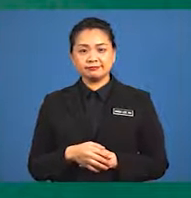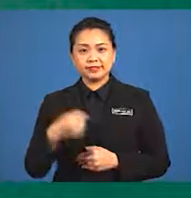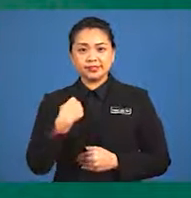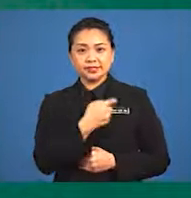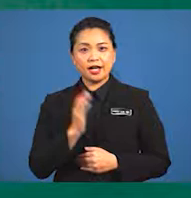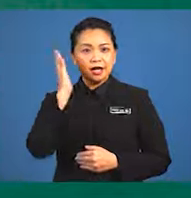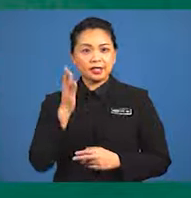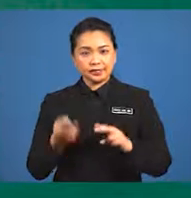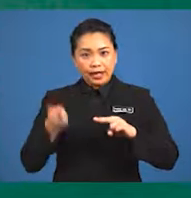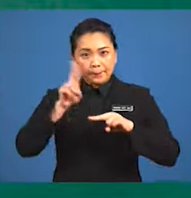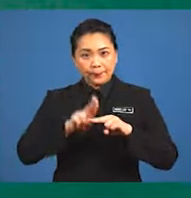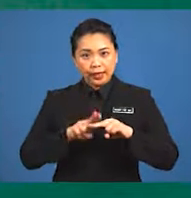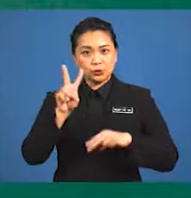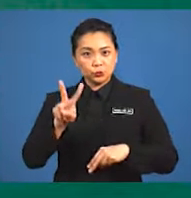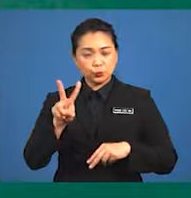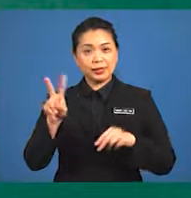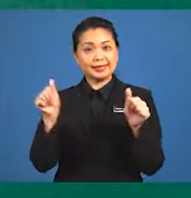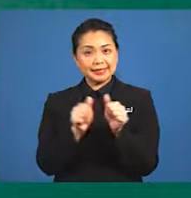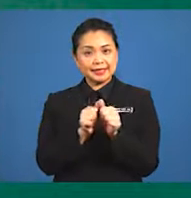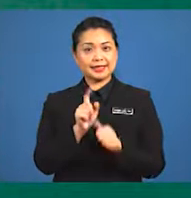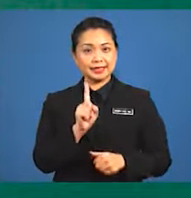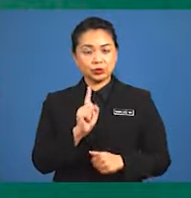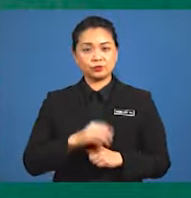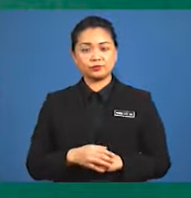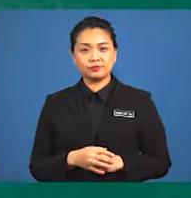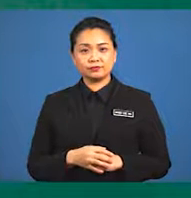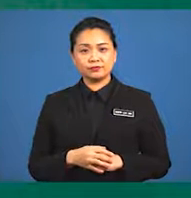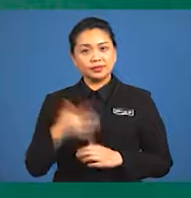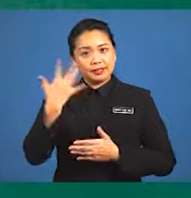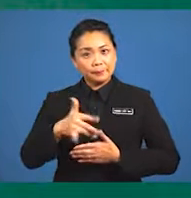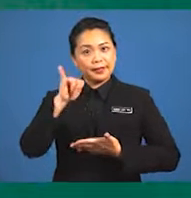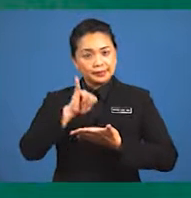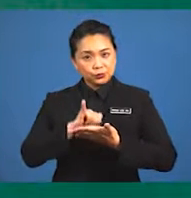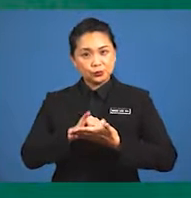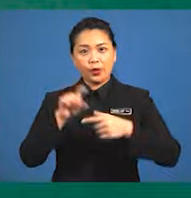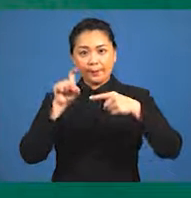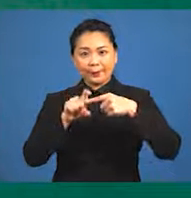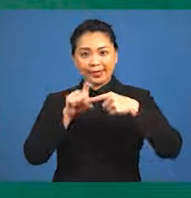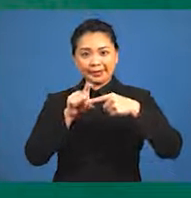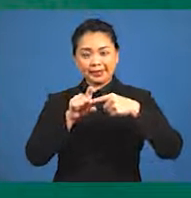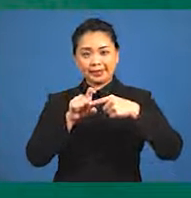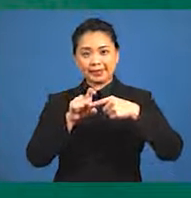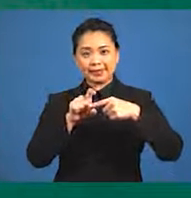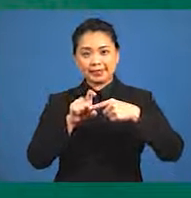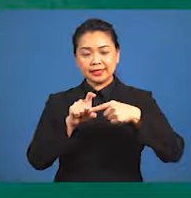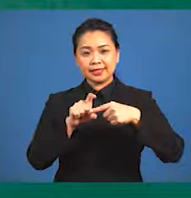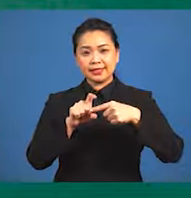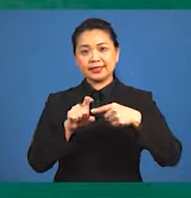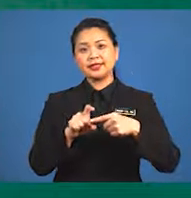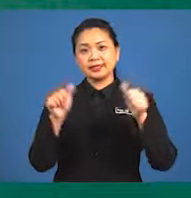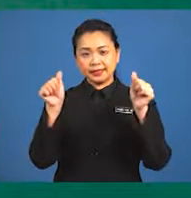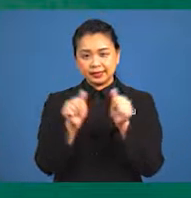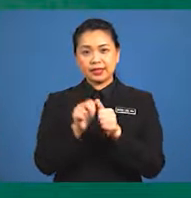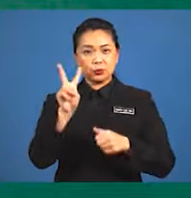Kita akan tambahkan 2 dengan 1 diikuti dengan membahagi sebutan tadi dengan nilai